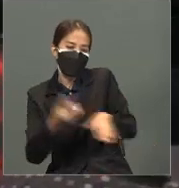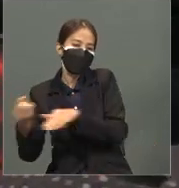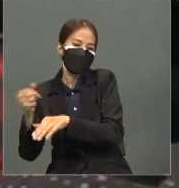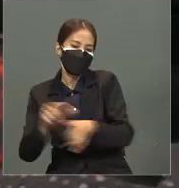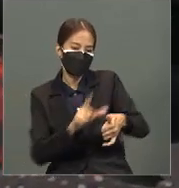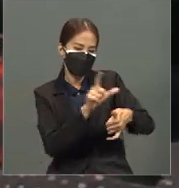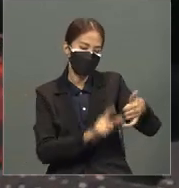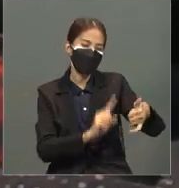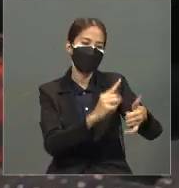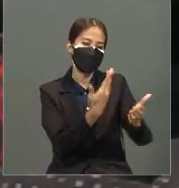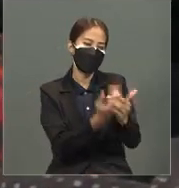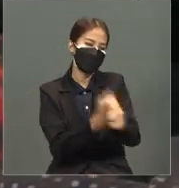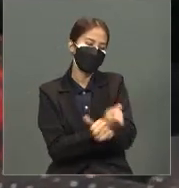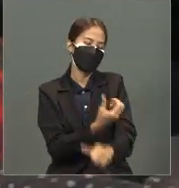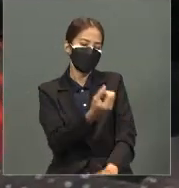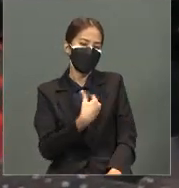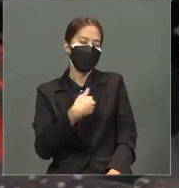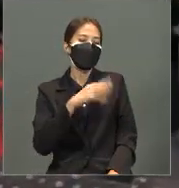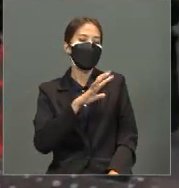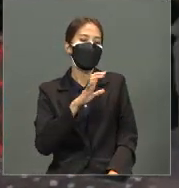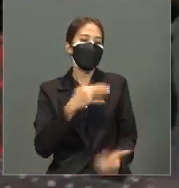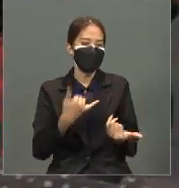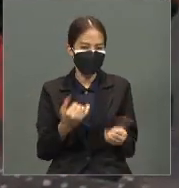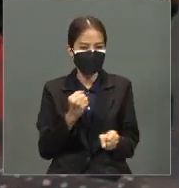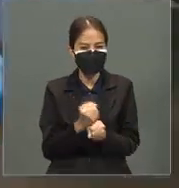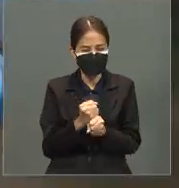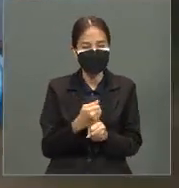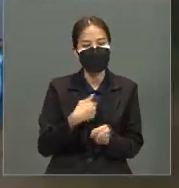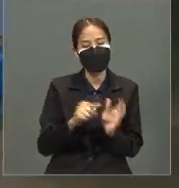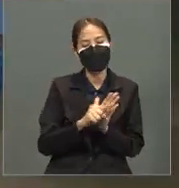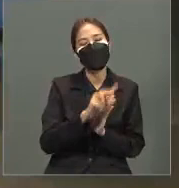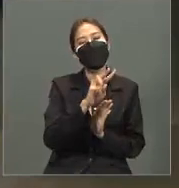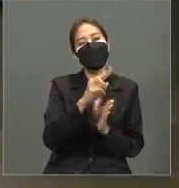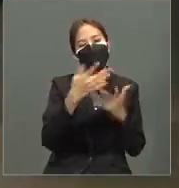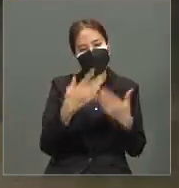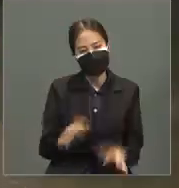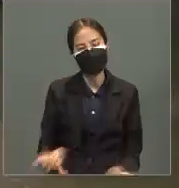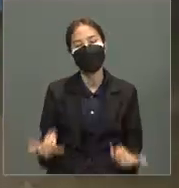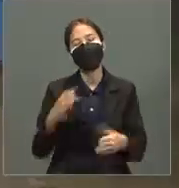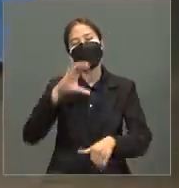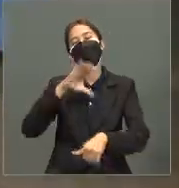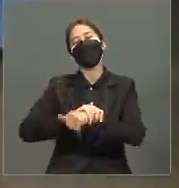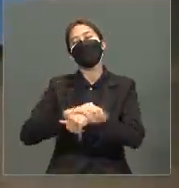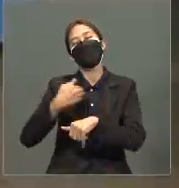วละประมาณ500บาทค่ะครั้งนี้ก็ทำมาเป็นครั้งที่2แล้วนะคะแต่ว่าสุดท้ายถูกจับหนีไม่รอดนะคะ